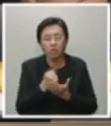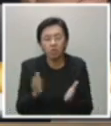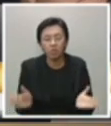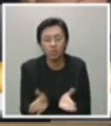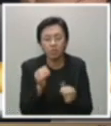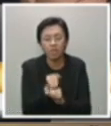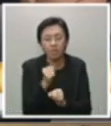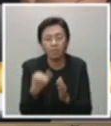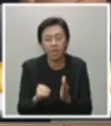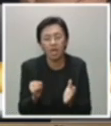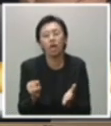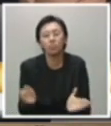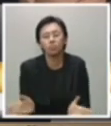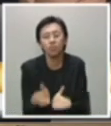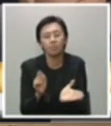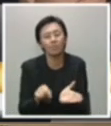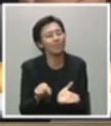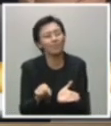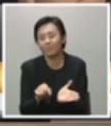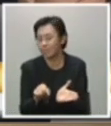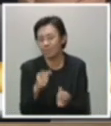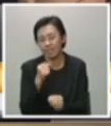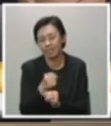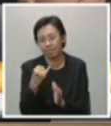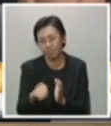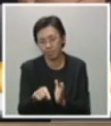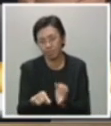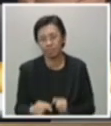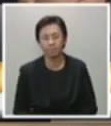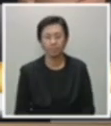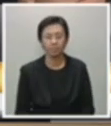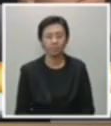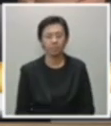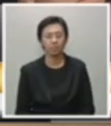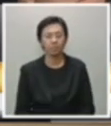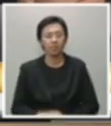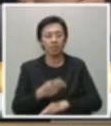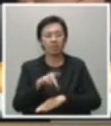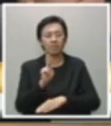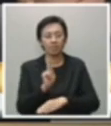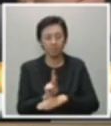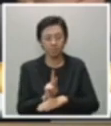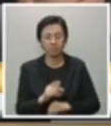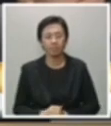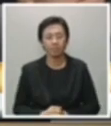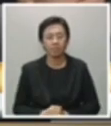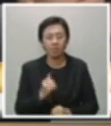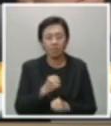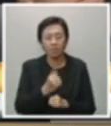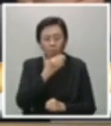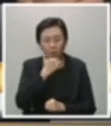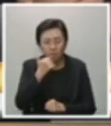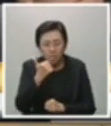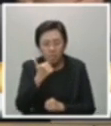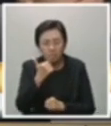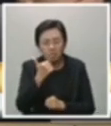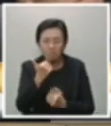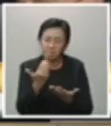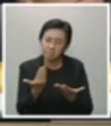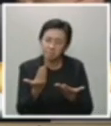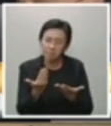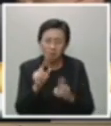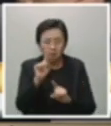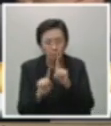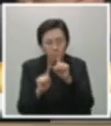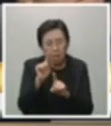ระทำความผิดดังกล่าวด้วยท่านประธานครับไอ้การที่ทำความดีให้กับชาตินี่ผมไม่แน่ใจว่าเอาอะไรมา